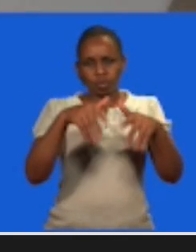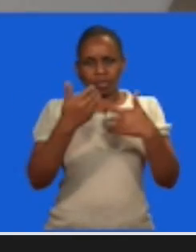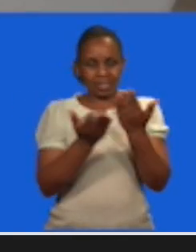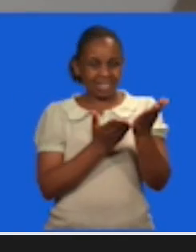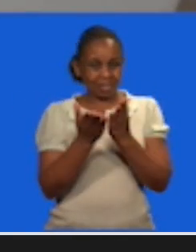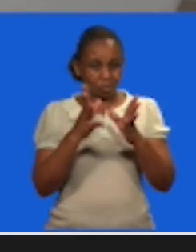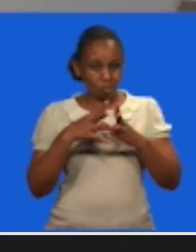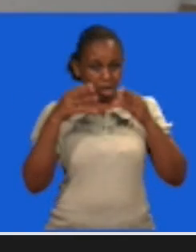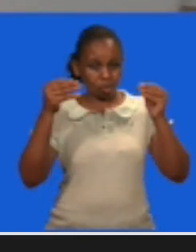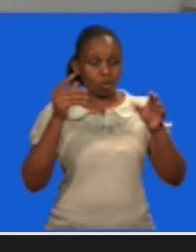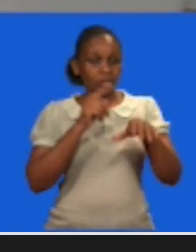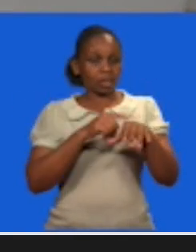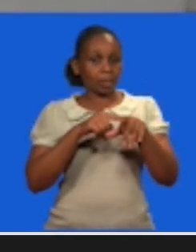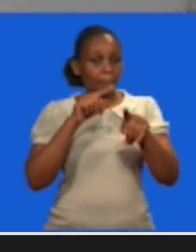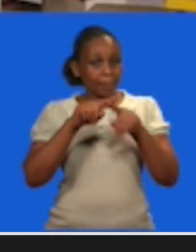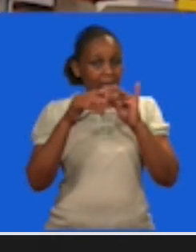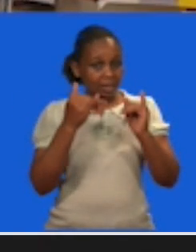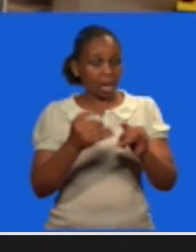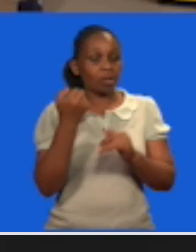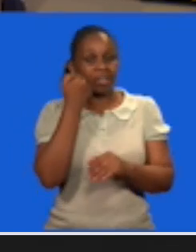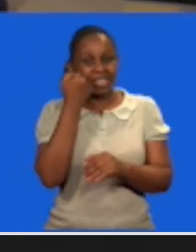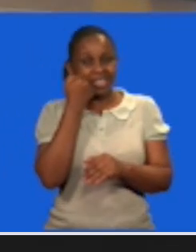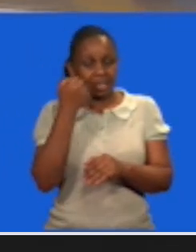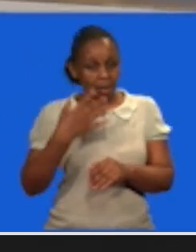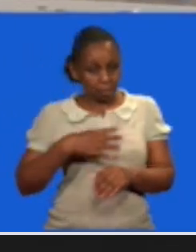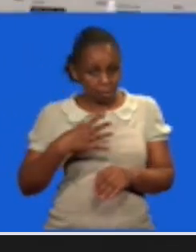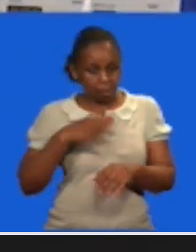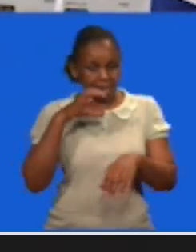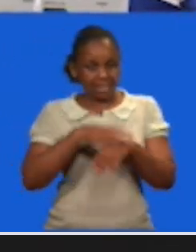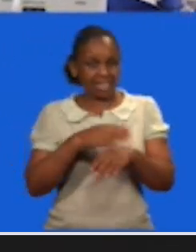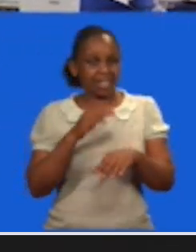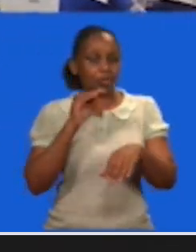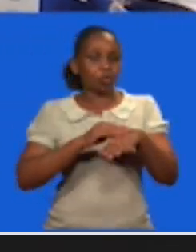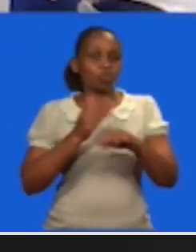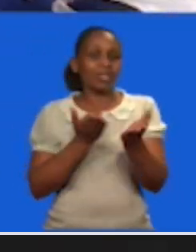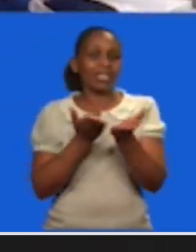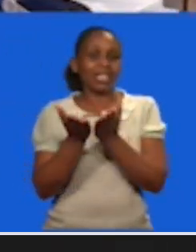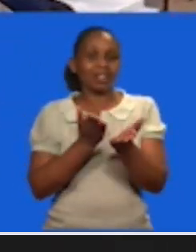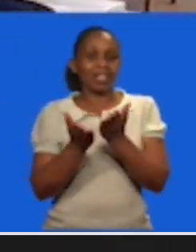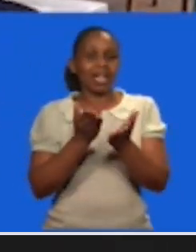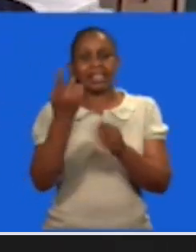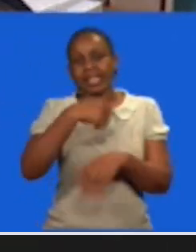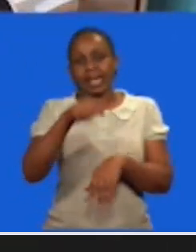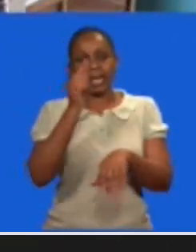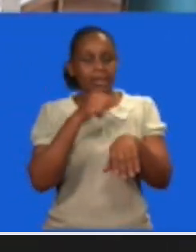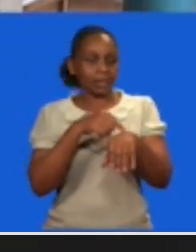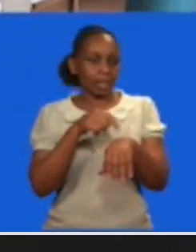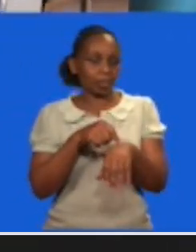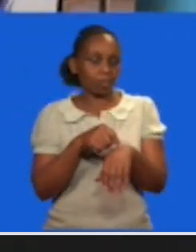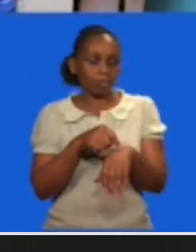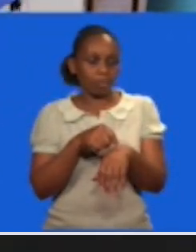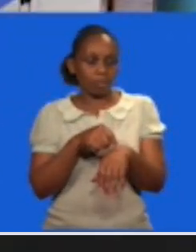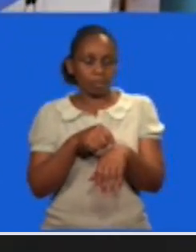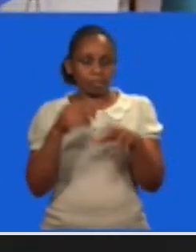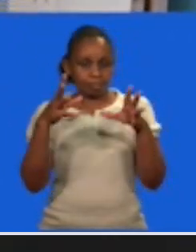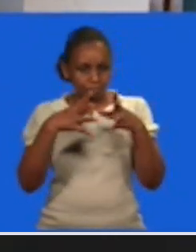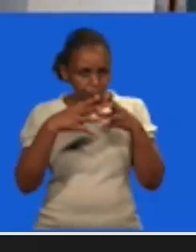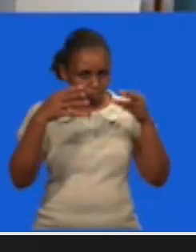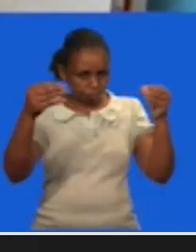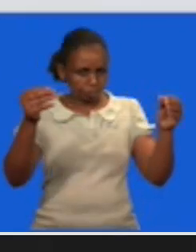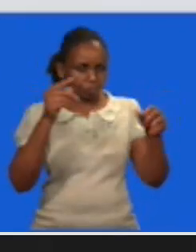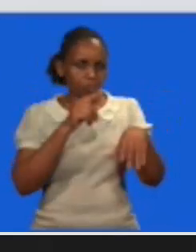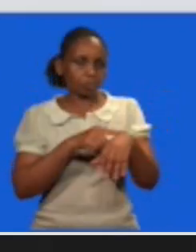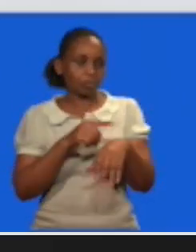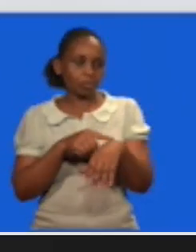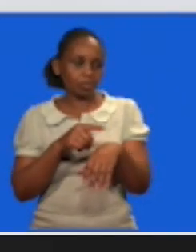kwa wagonjwa kwa muda mrefu, ila sasa wagonjwa watapata huduma bora na kwa wakati